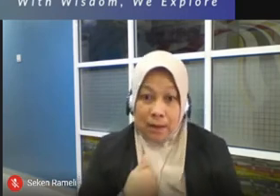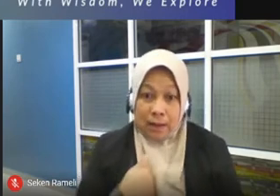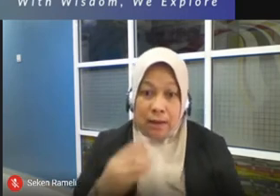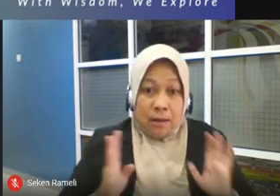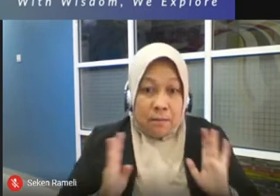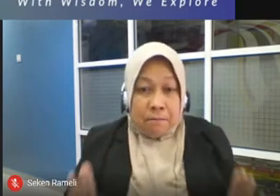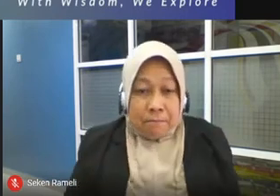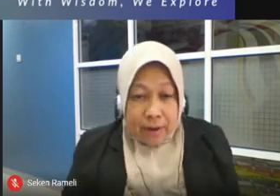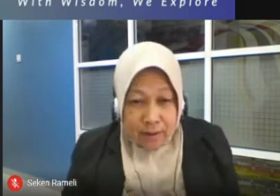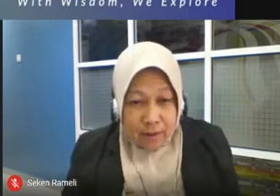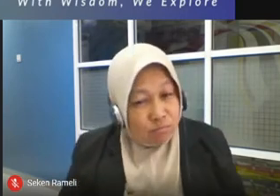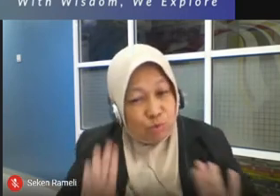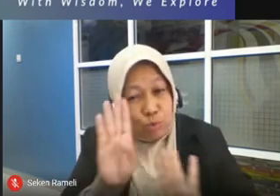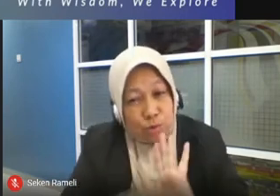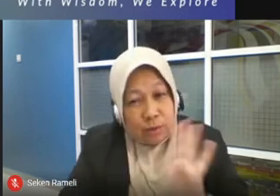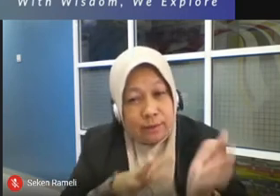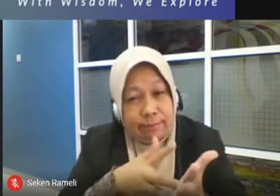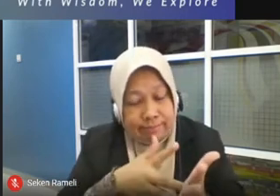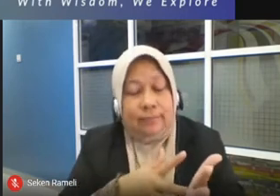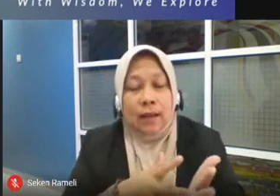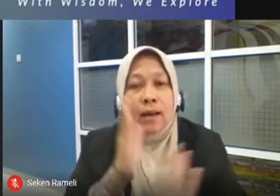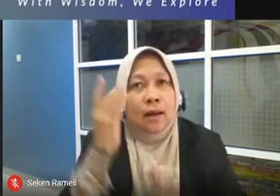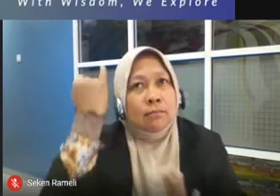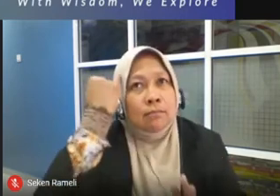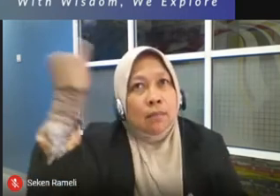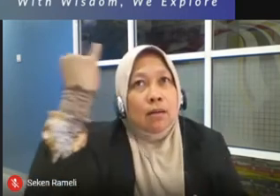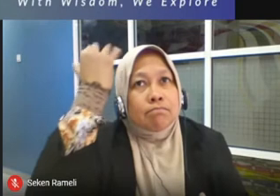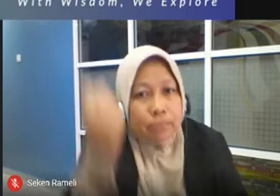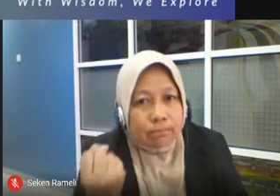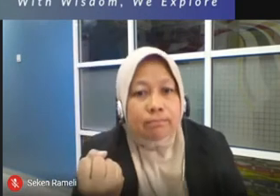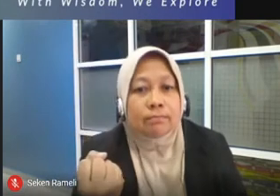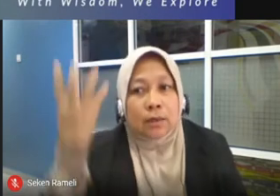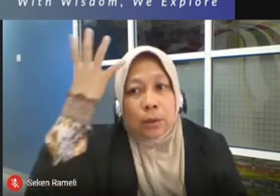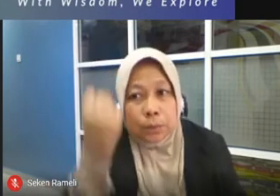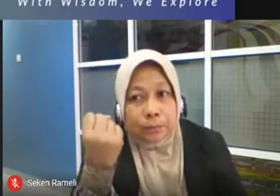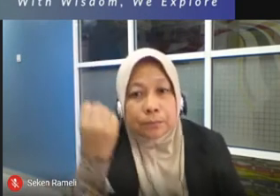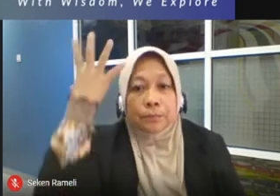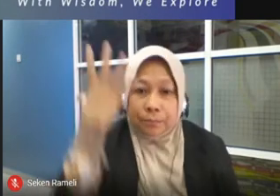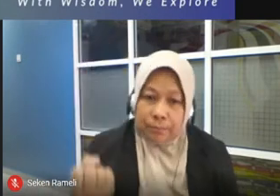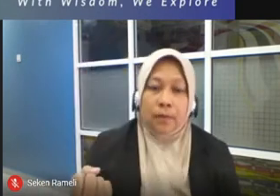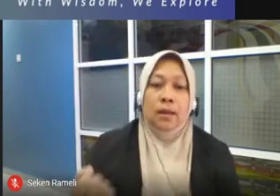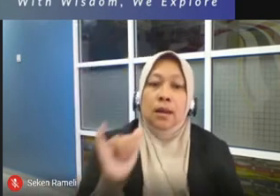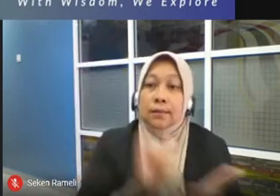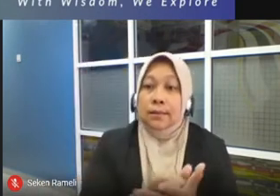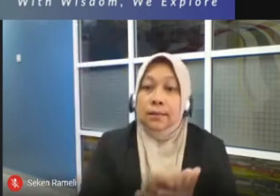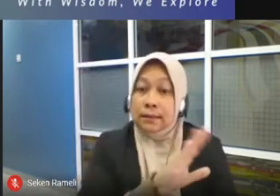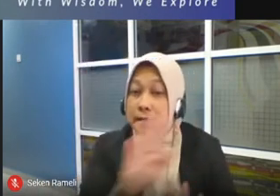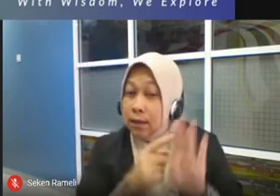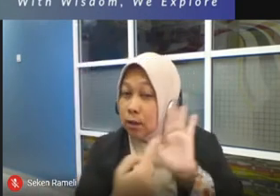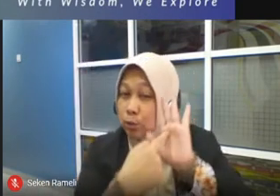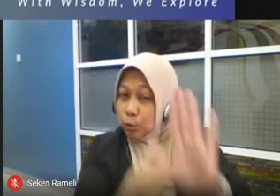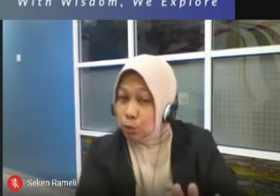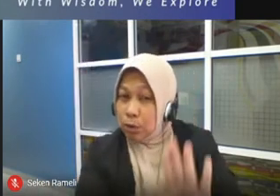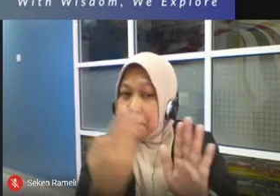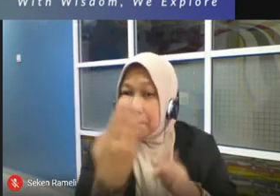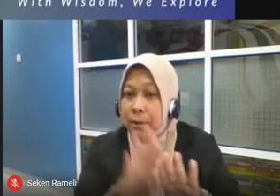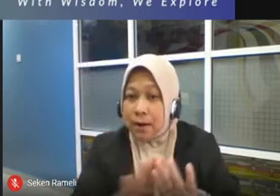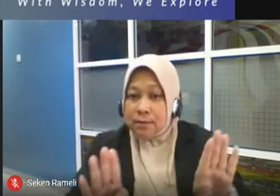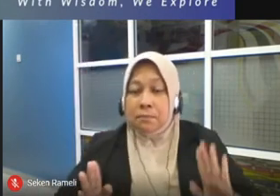tak apa yang yakin, senang idea kita nak lost, eh. Jadinya, dan juga jangan tunjukkan bahasa